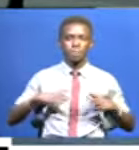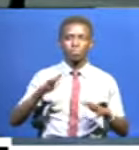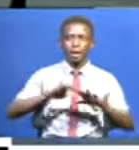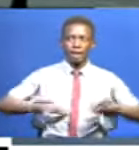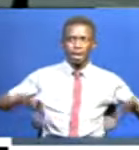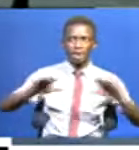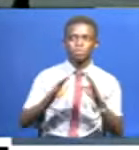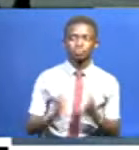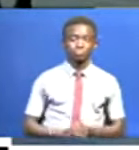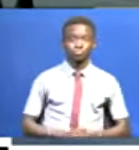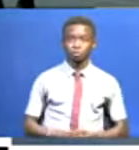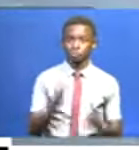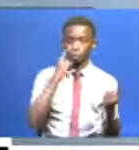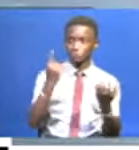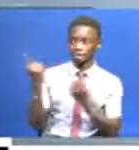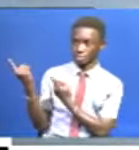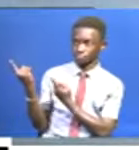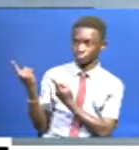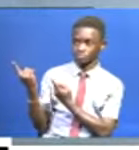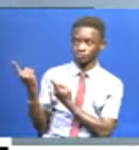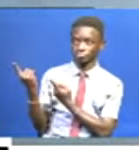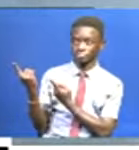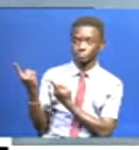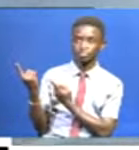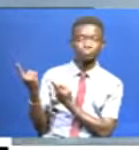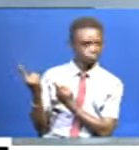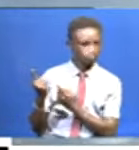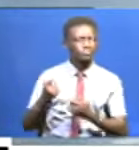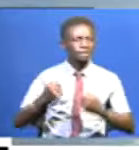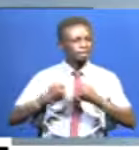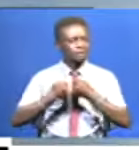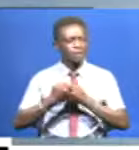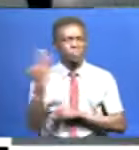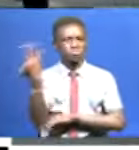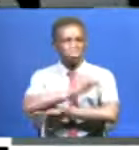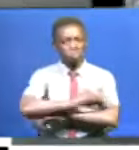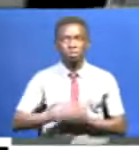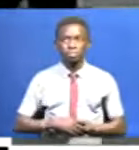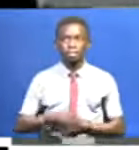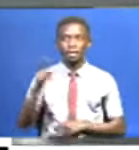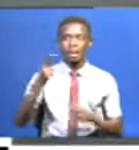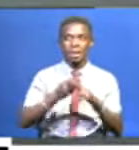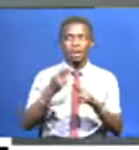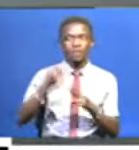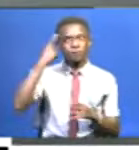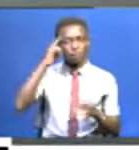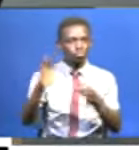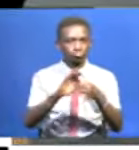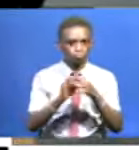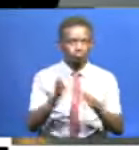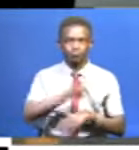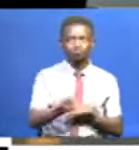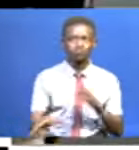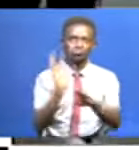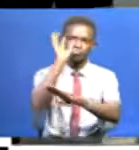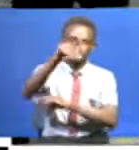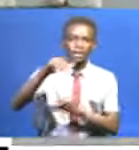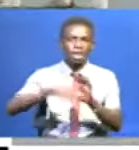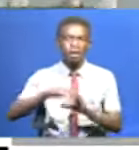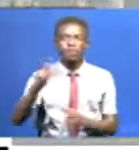Mashindano hayo ya siku tatu yanayojulikana kama shirikisho la mpira wa kikapu vijijini ama